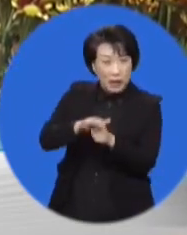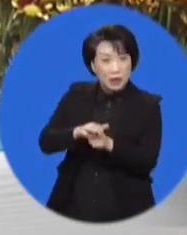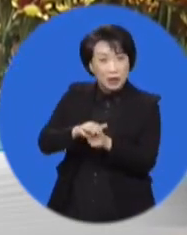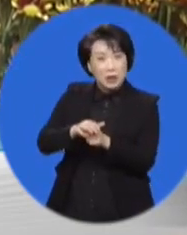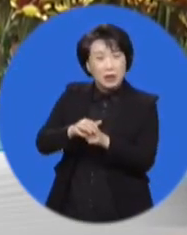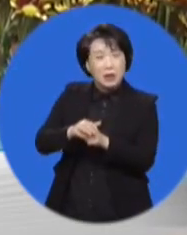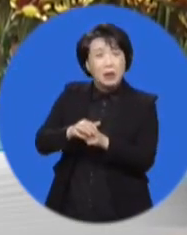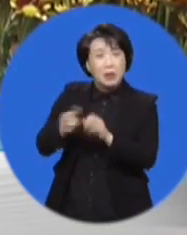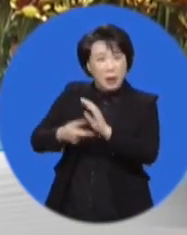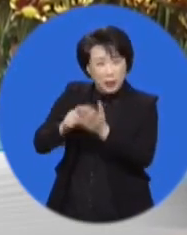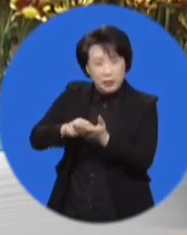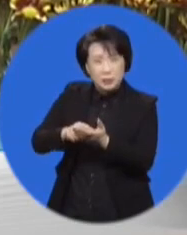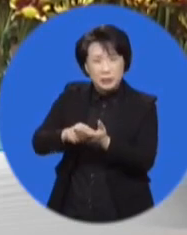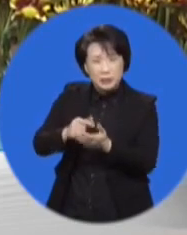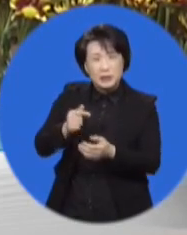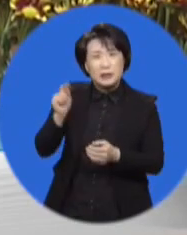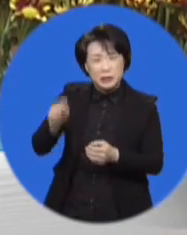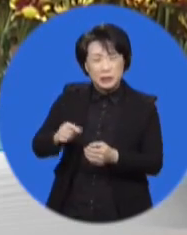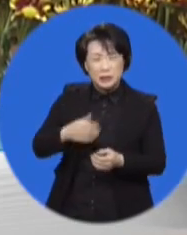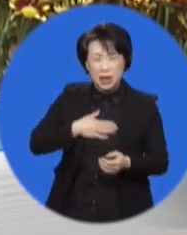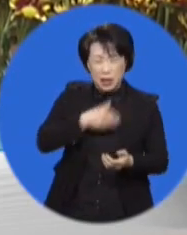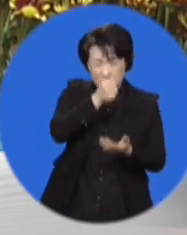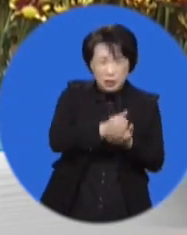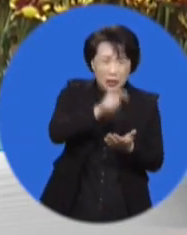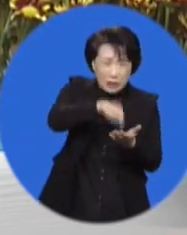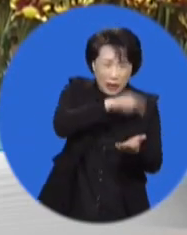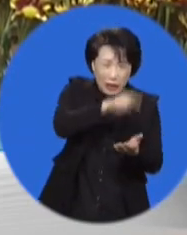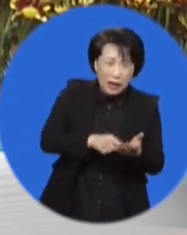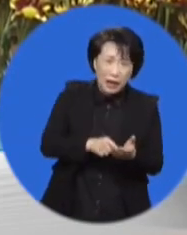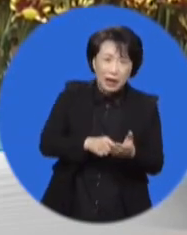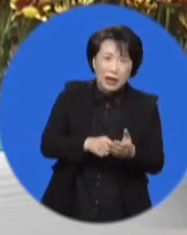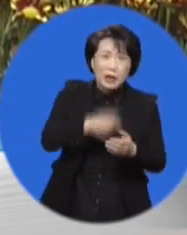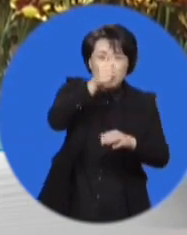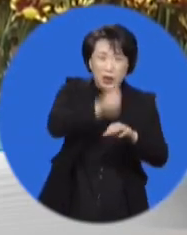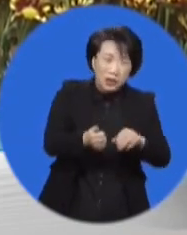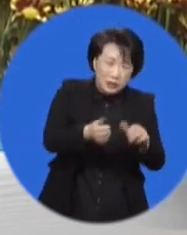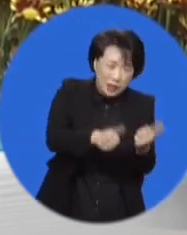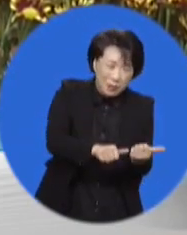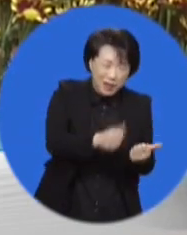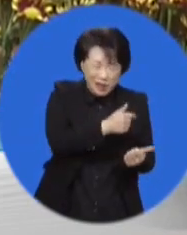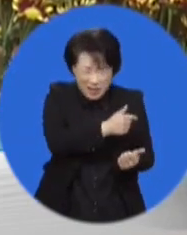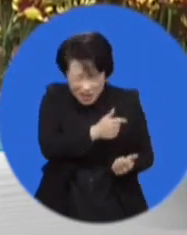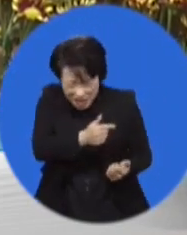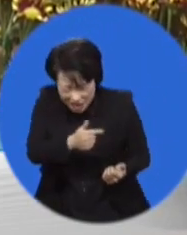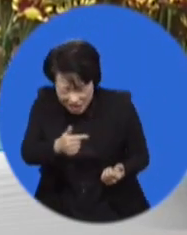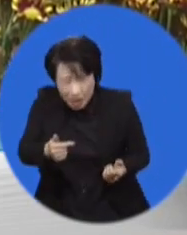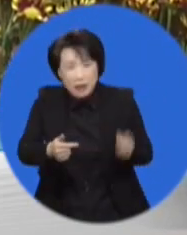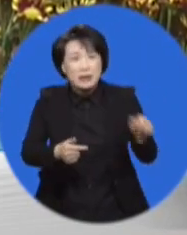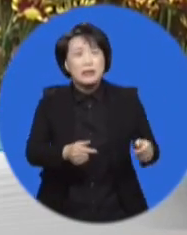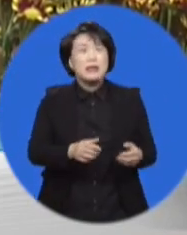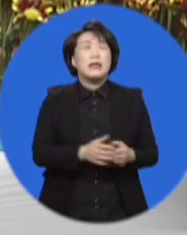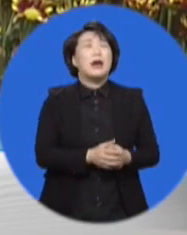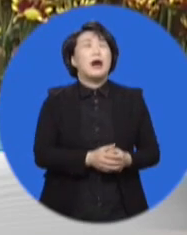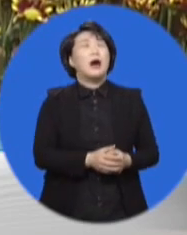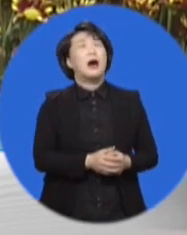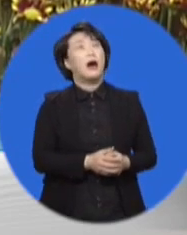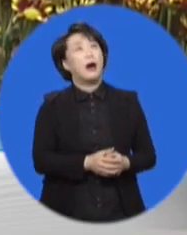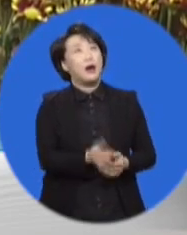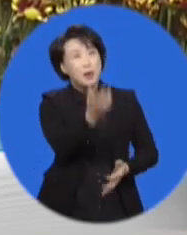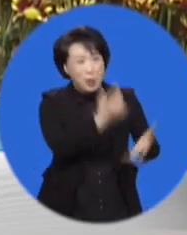만한 큰 죄값은 사망이라고는 어마어마한 활활